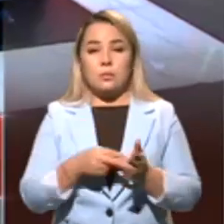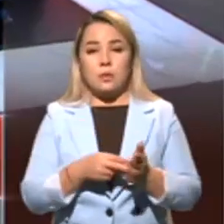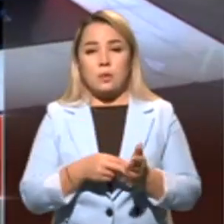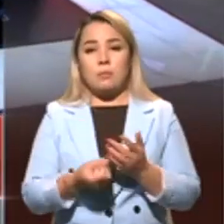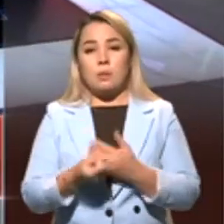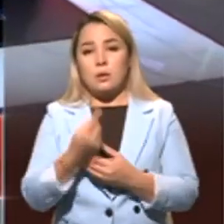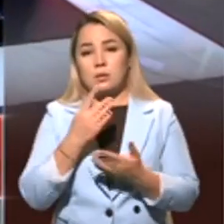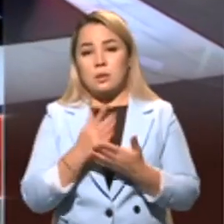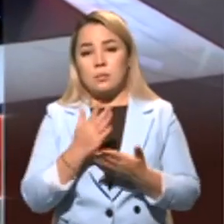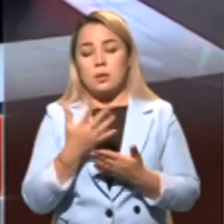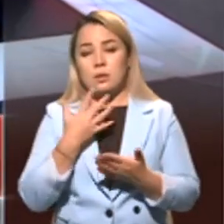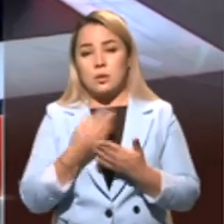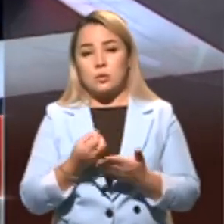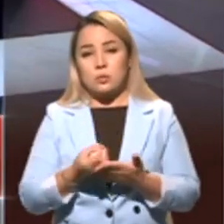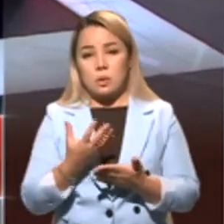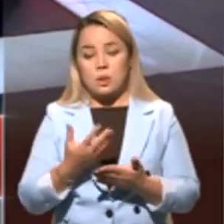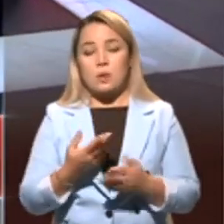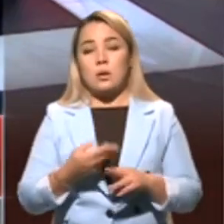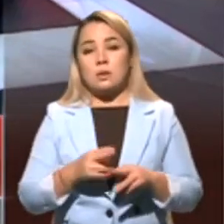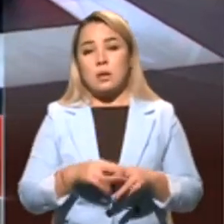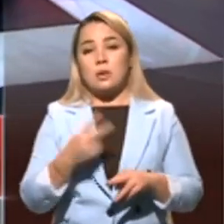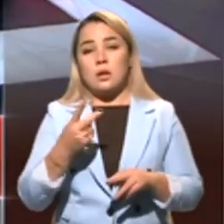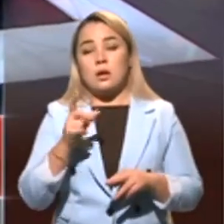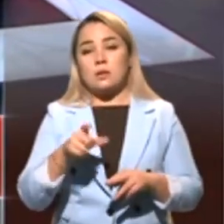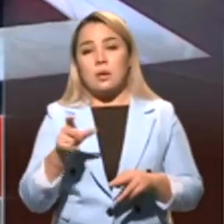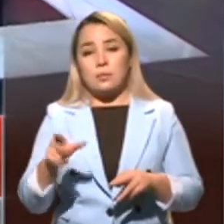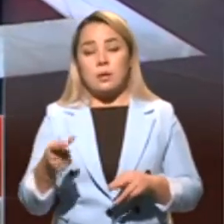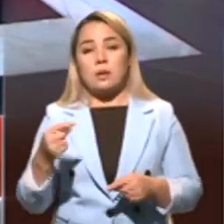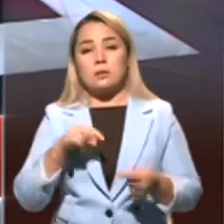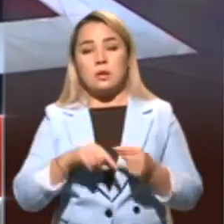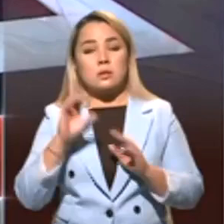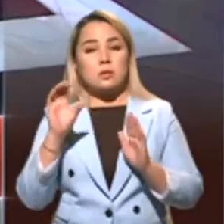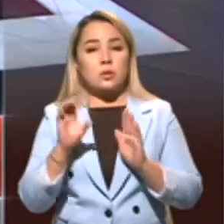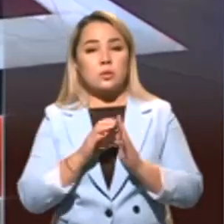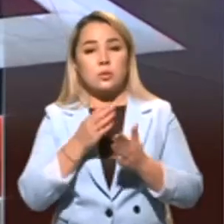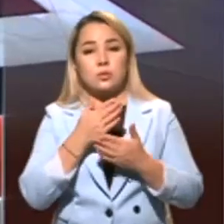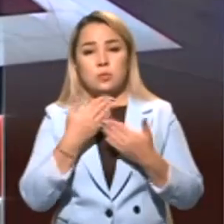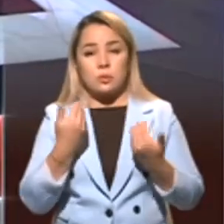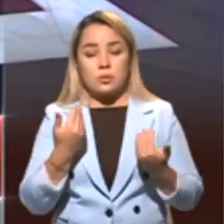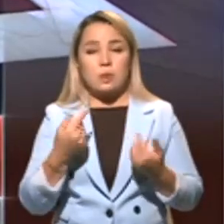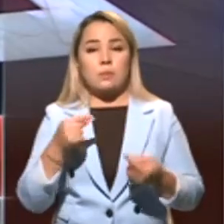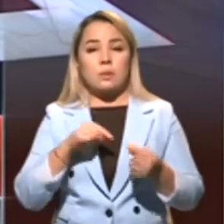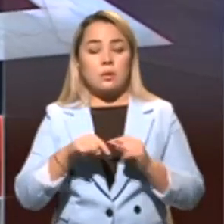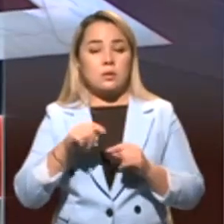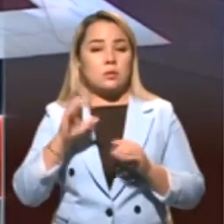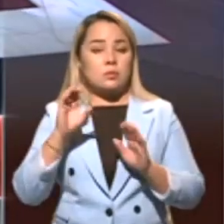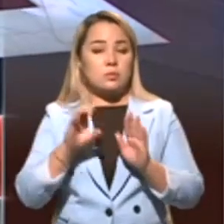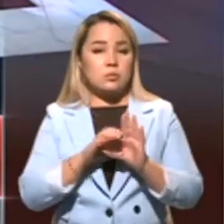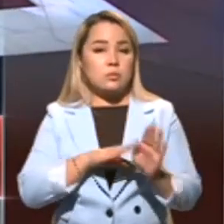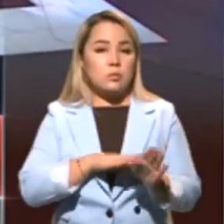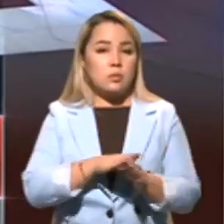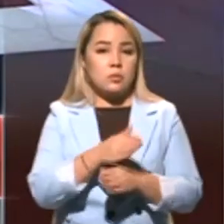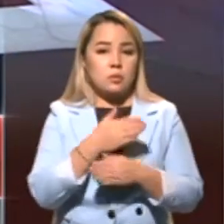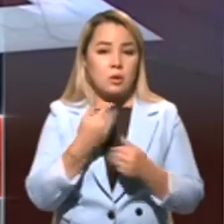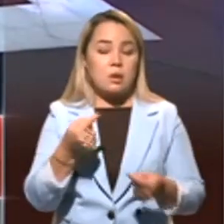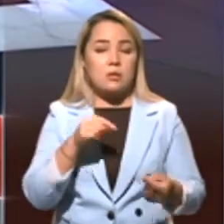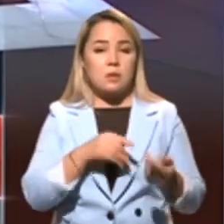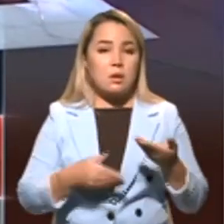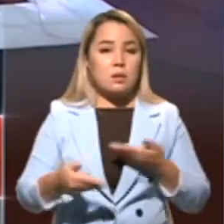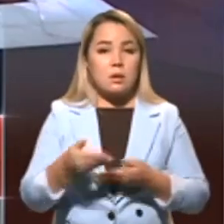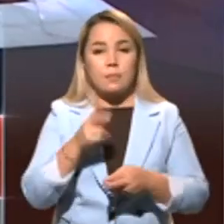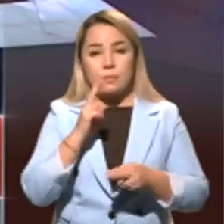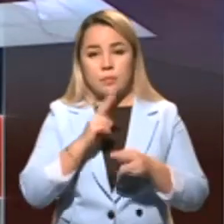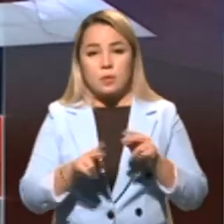болғаны. Екіншіден, адамзат баласының бір-бірін естімейтін, бір-бірін тыңдай алмайтын, диалогтың